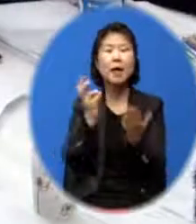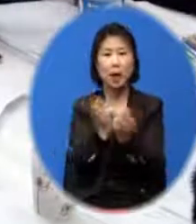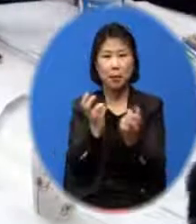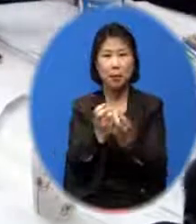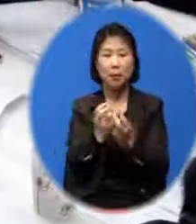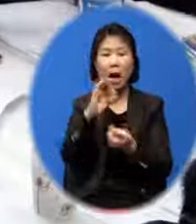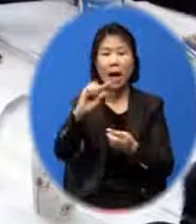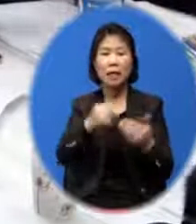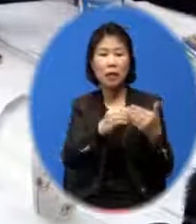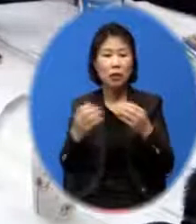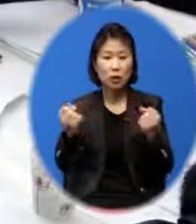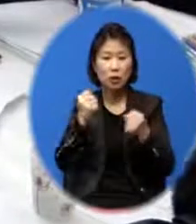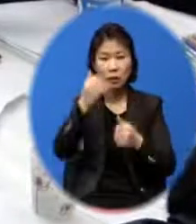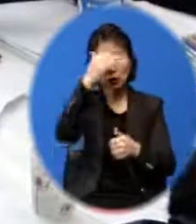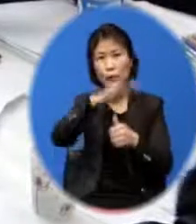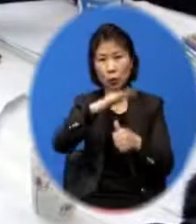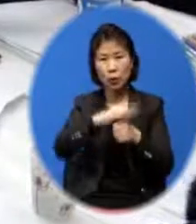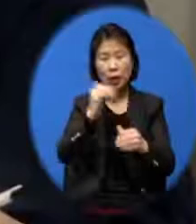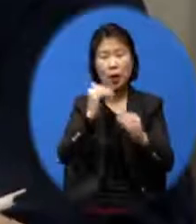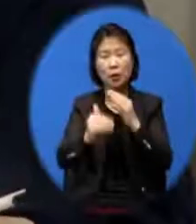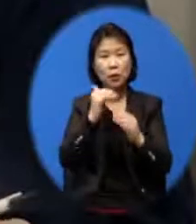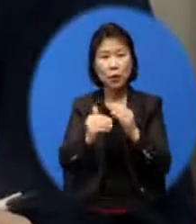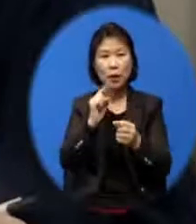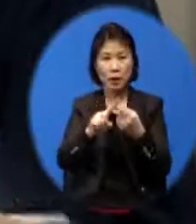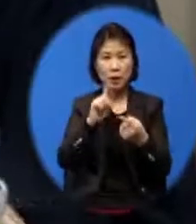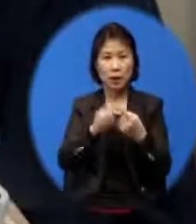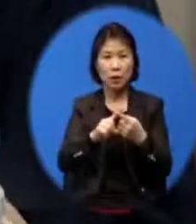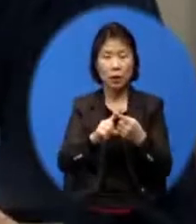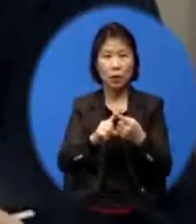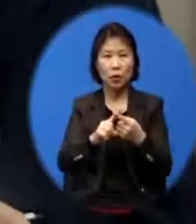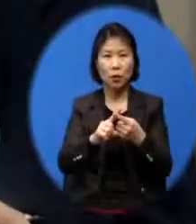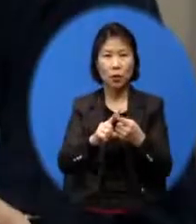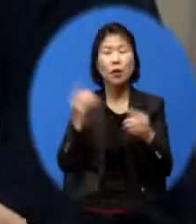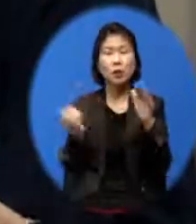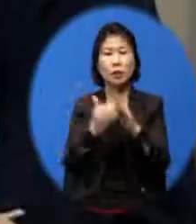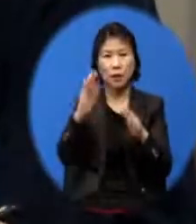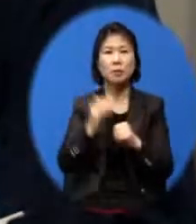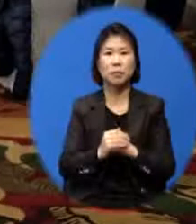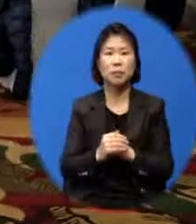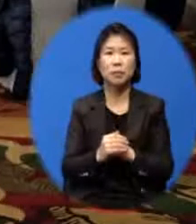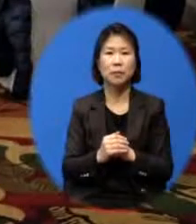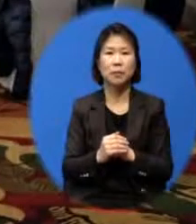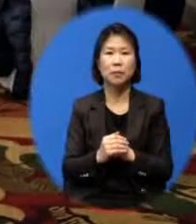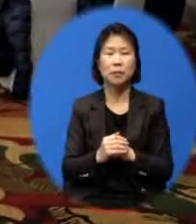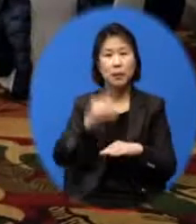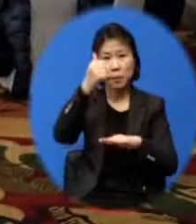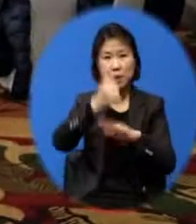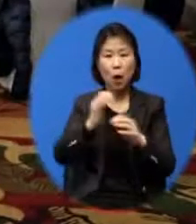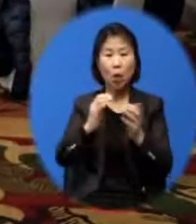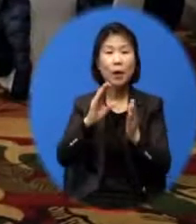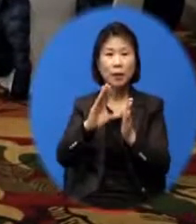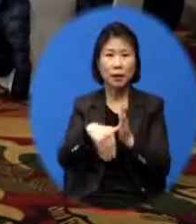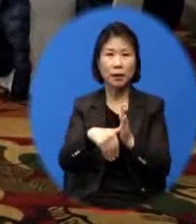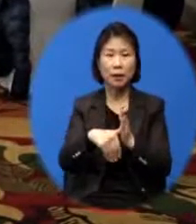지사의 리더십과 청소년의 소통을 주제로 한 강연 후 청소년과의 대화 순으로 이뤄졌습니다. 마지막 회의